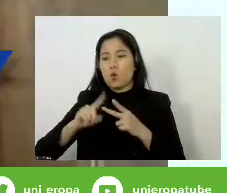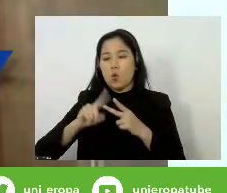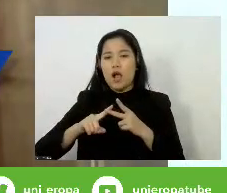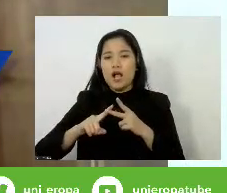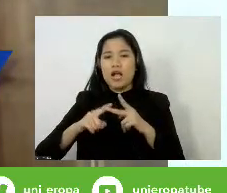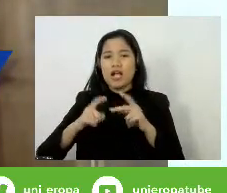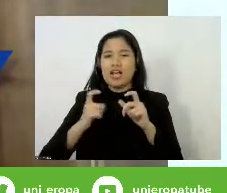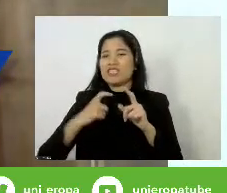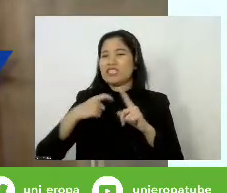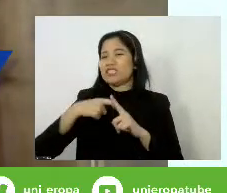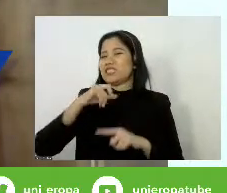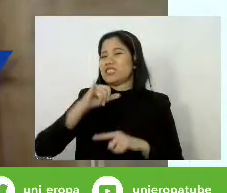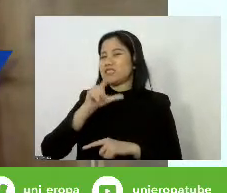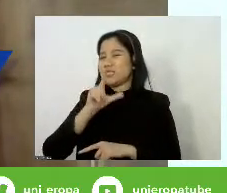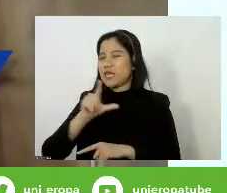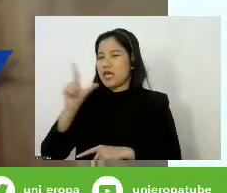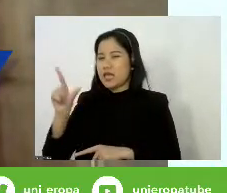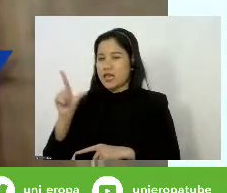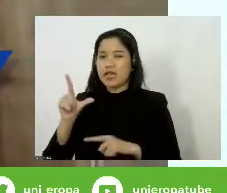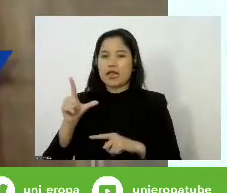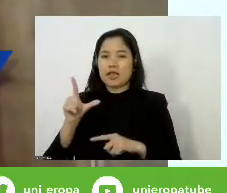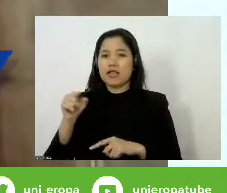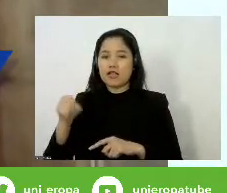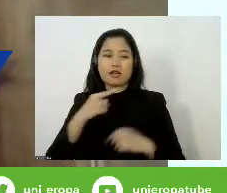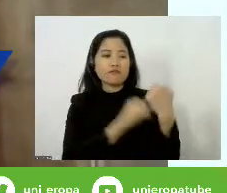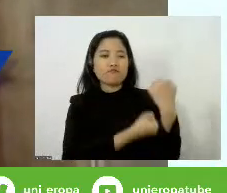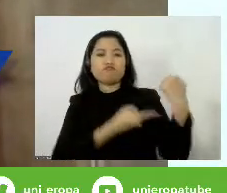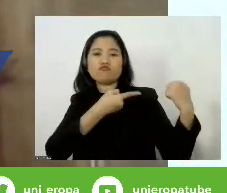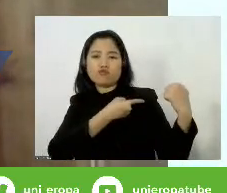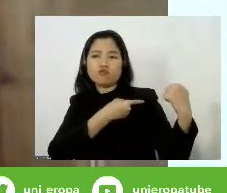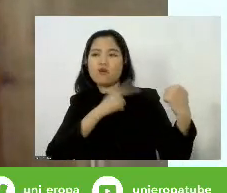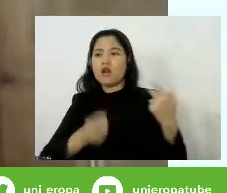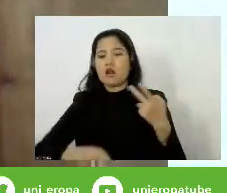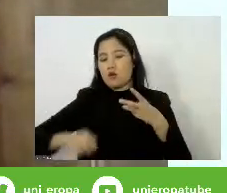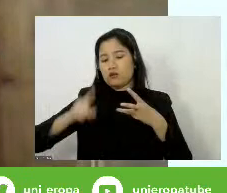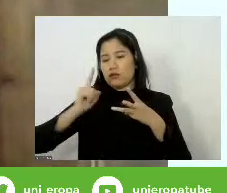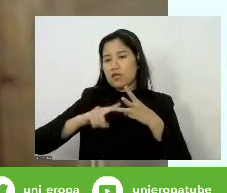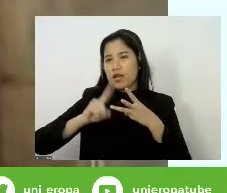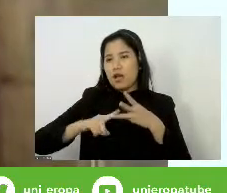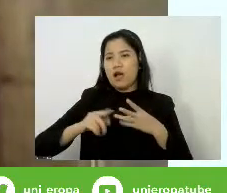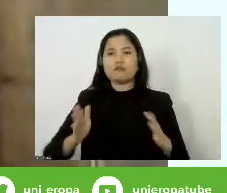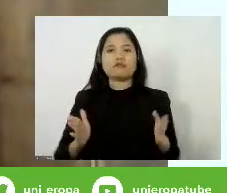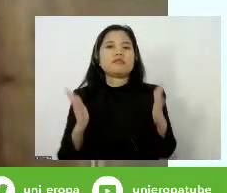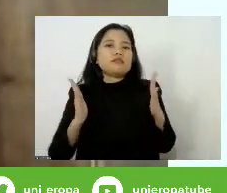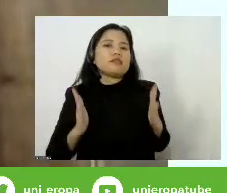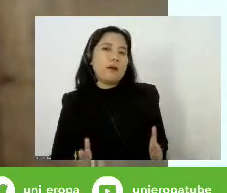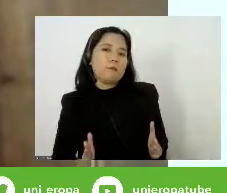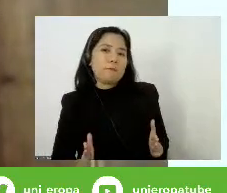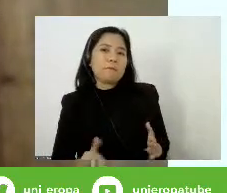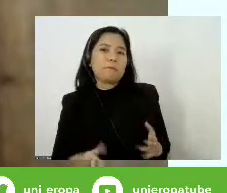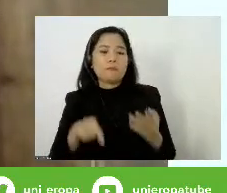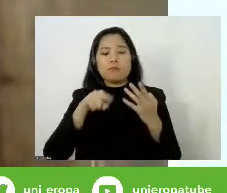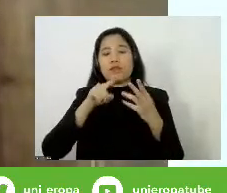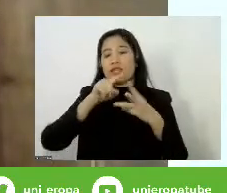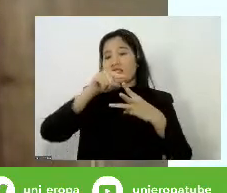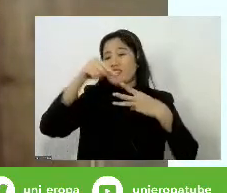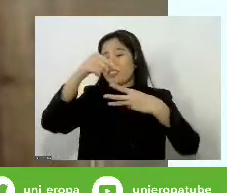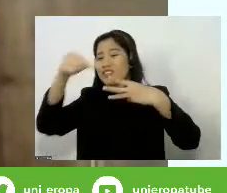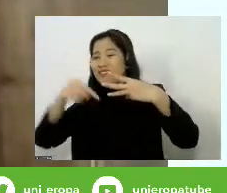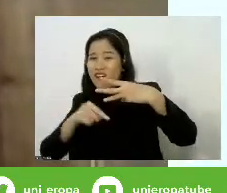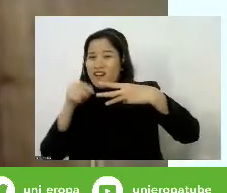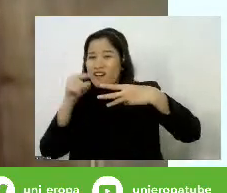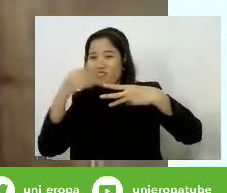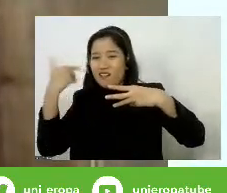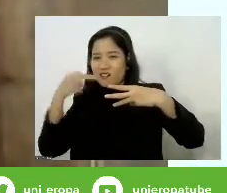es keterampilan berkendara kita yang ketiga adalah etitude adab sopan santun perilaku jadi ketiga hal ini adalah